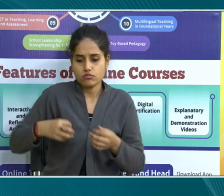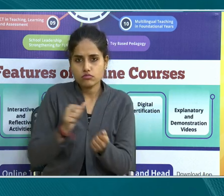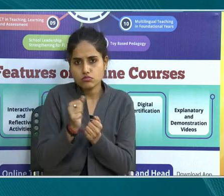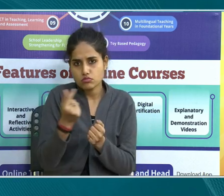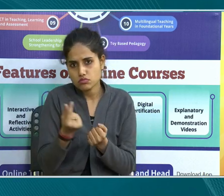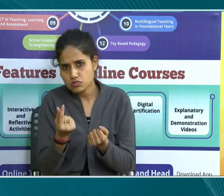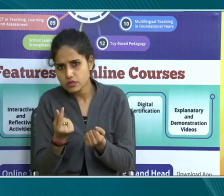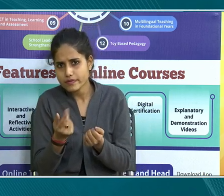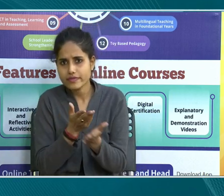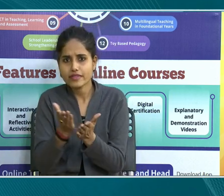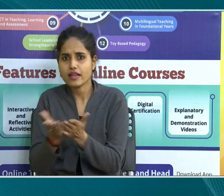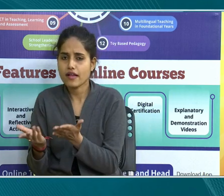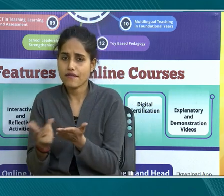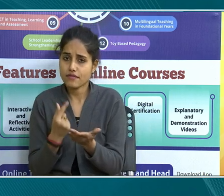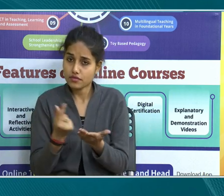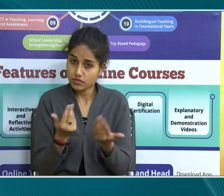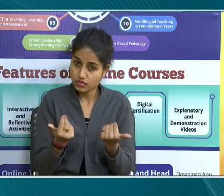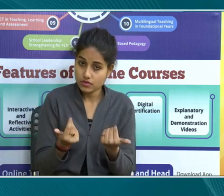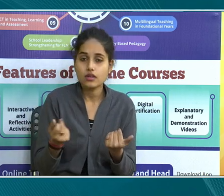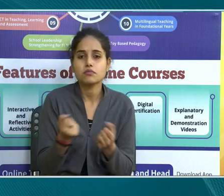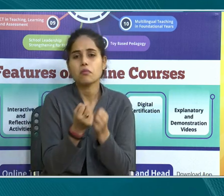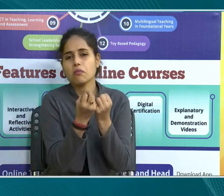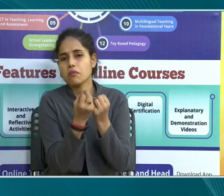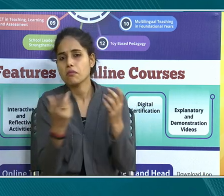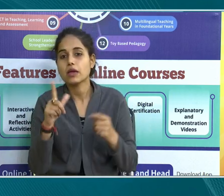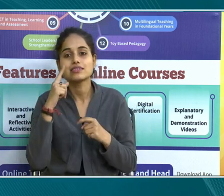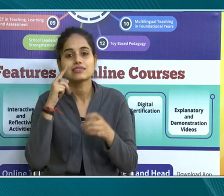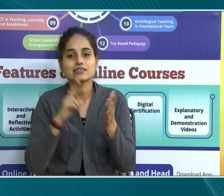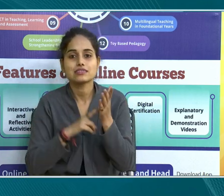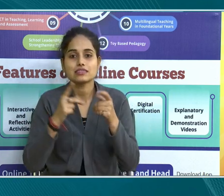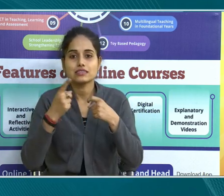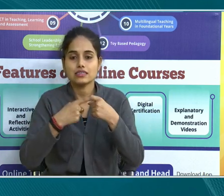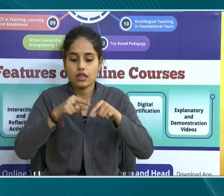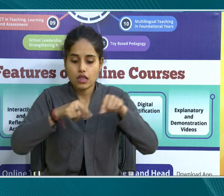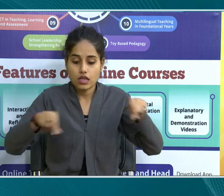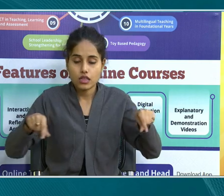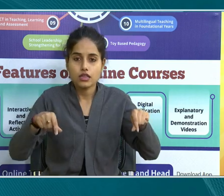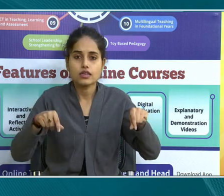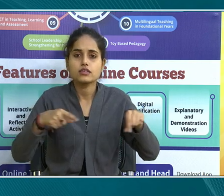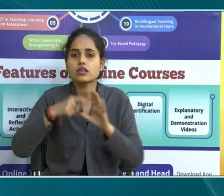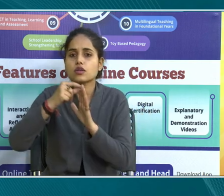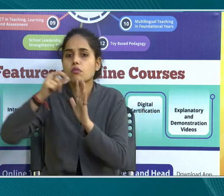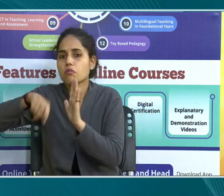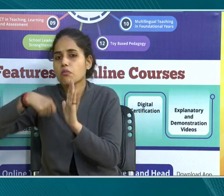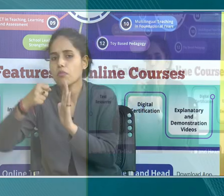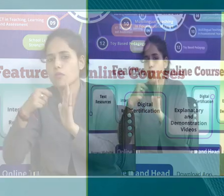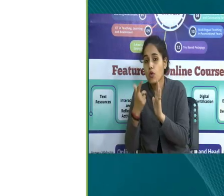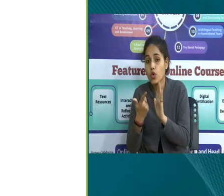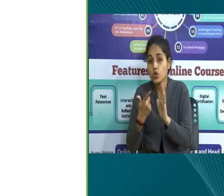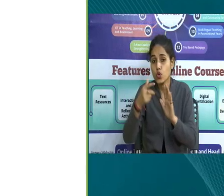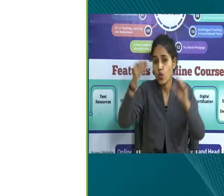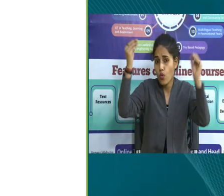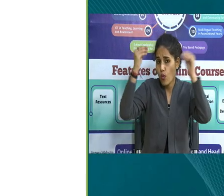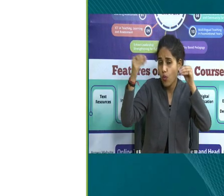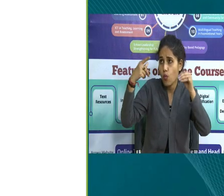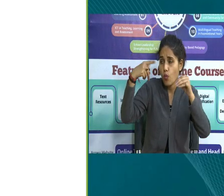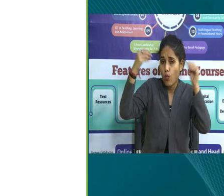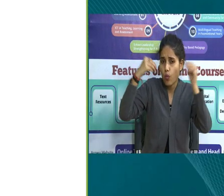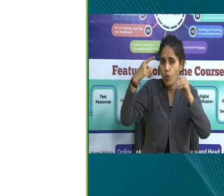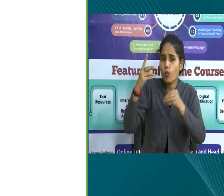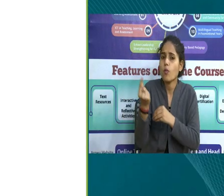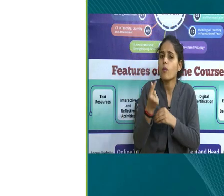कुछ यहां पर लिंक्स दिखाए हैं आप उन लिंक्स पे जाकर multi-purpose projects को भी देख सकते हैं आप rain water harvesting के बारे में